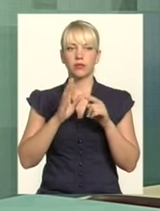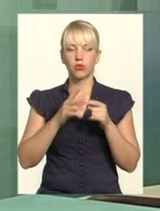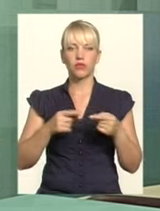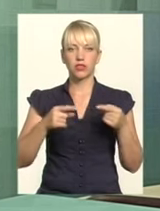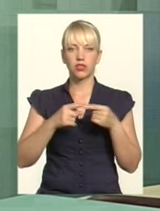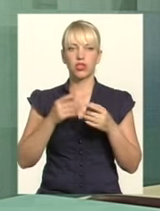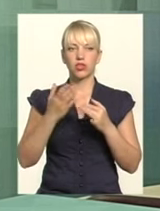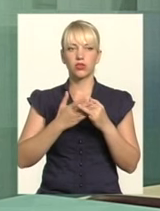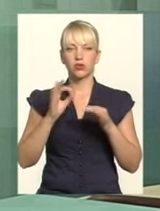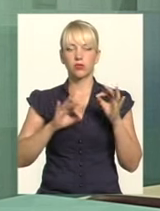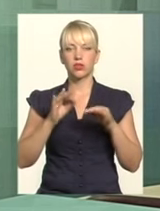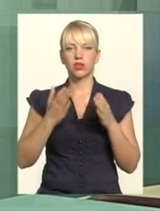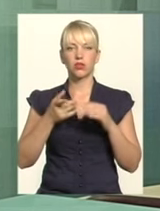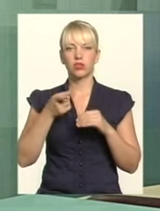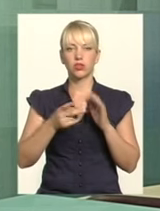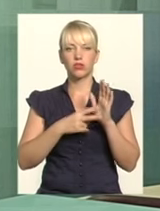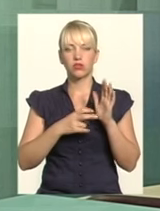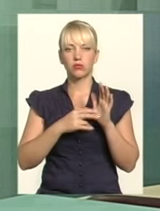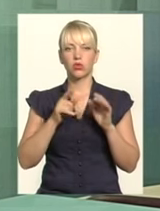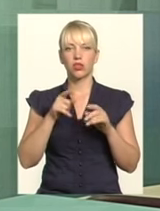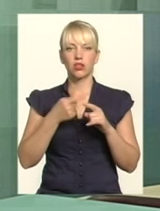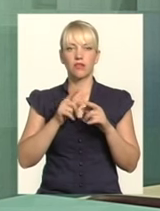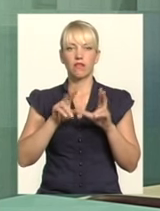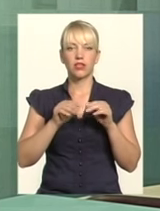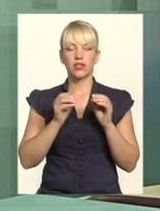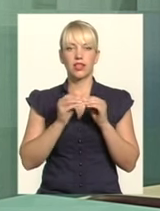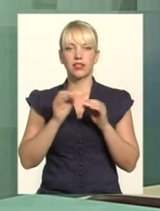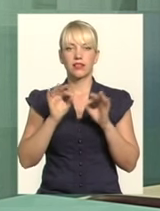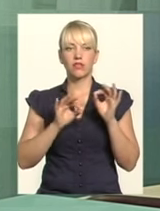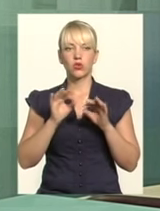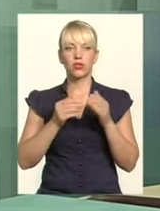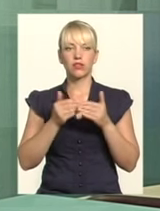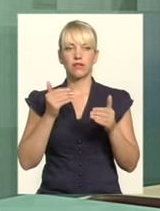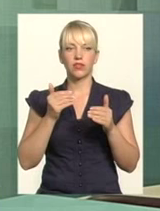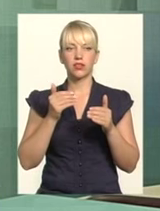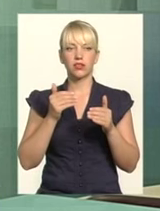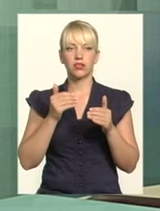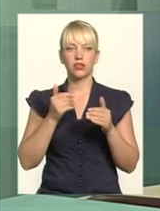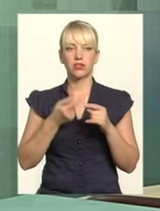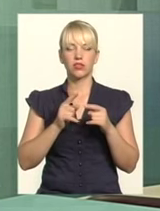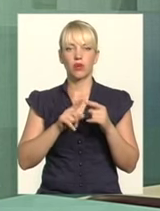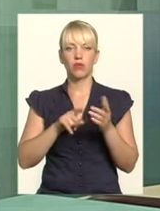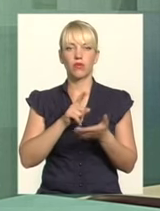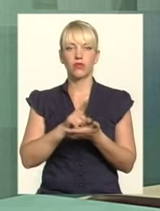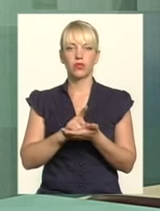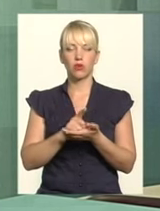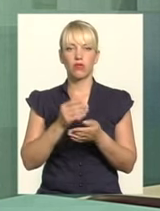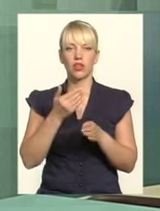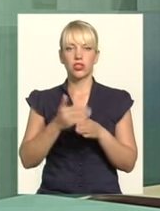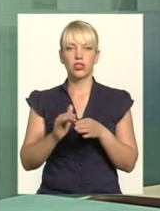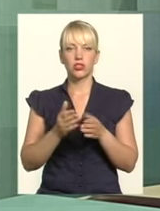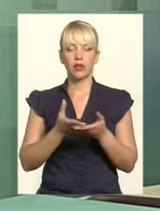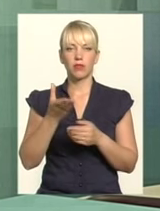це отак 1700 гривень, то це буде десь 10% від, це обов'язкова частка платежу буде, якщо вона